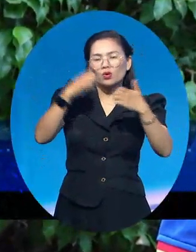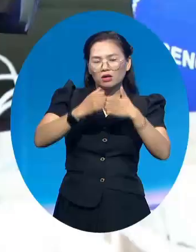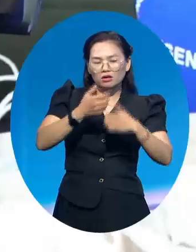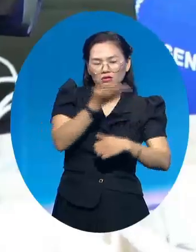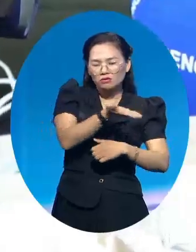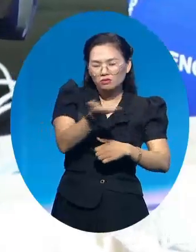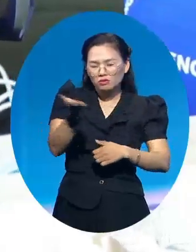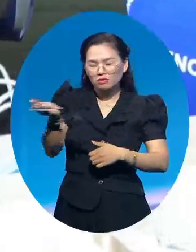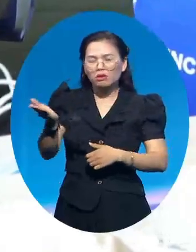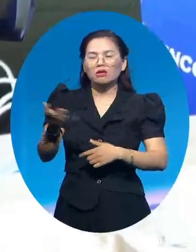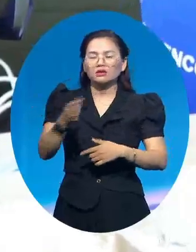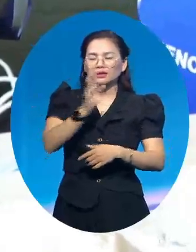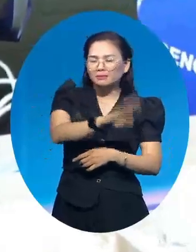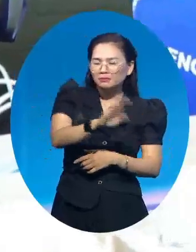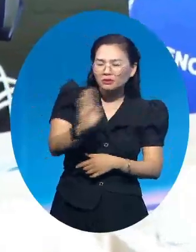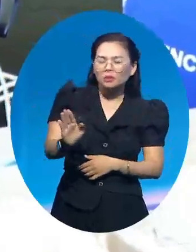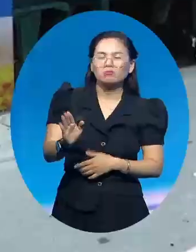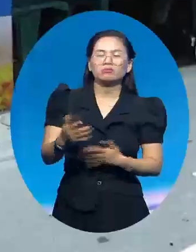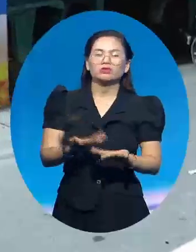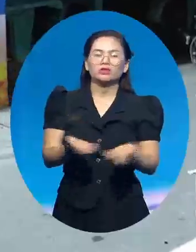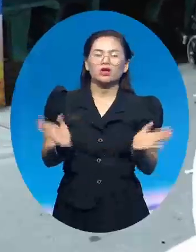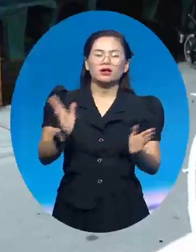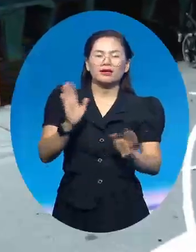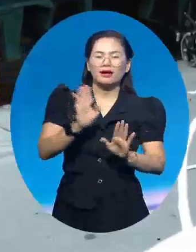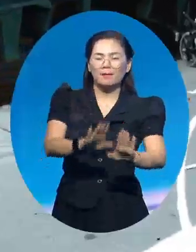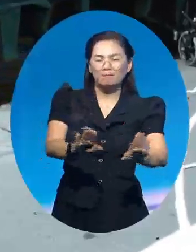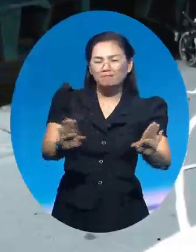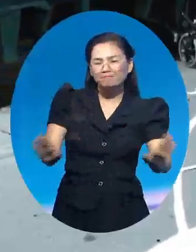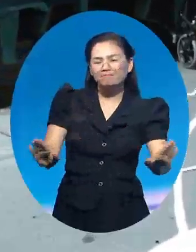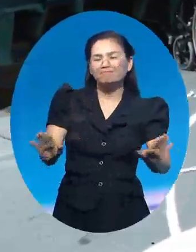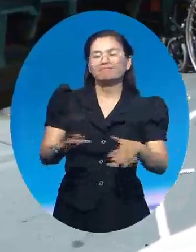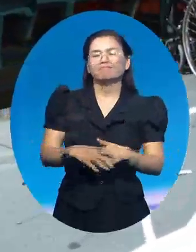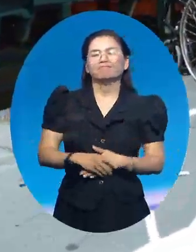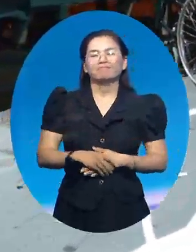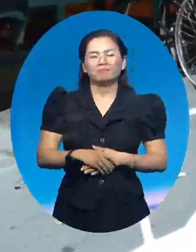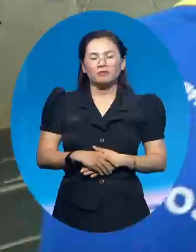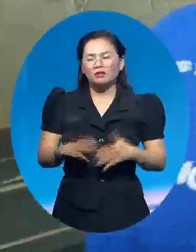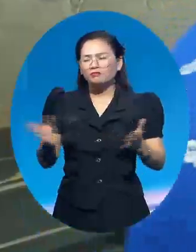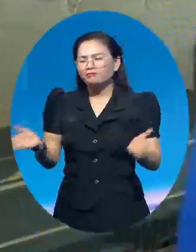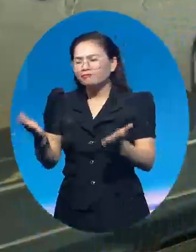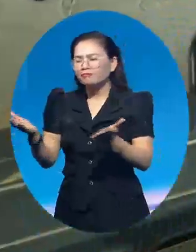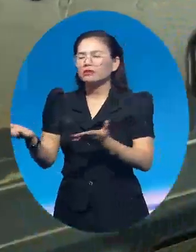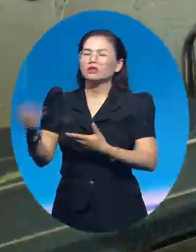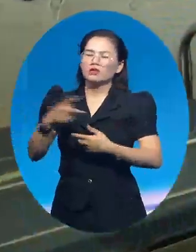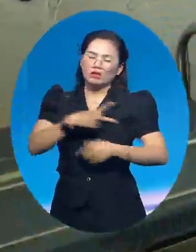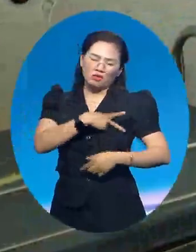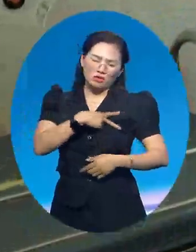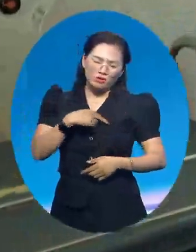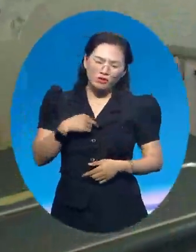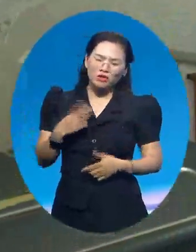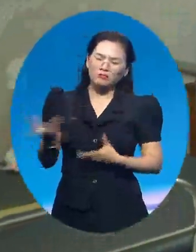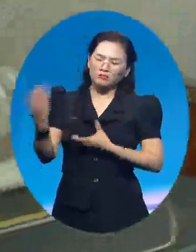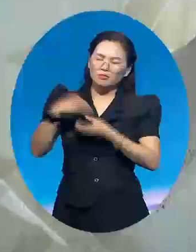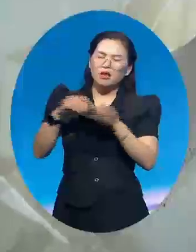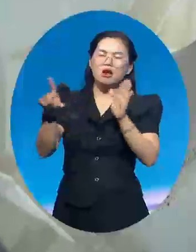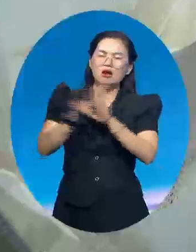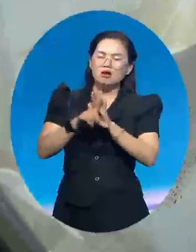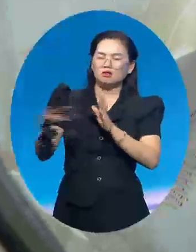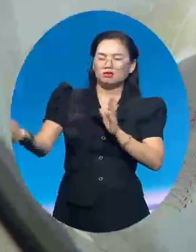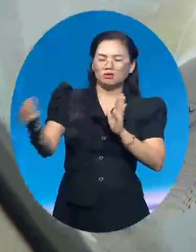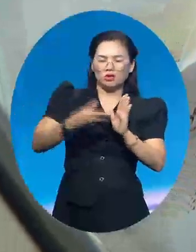các bệnh nhi. Đoàn Thanh niên Tổng Ty đã phối hợp với lại công đoàn tổ chức vận động cán bộ công nhân viên đóng góp một ngày lương